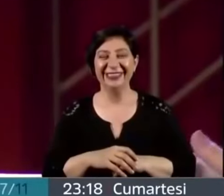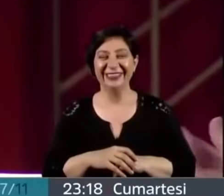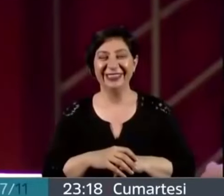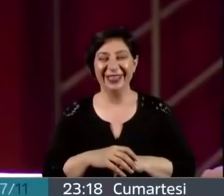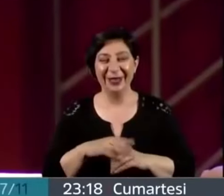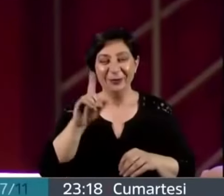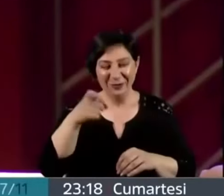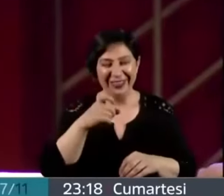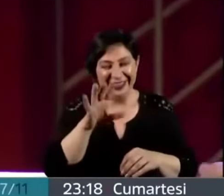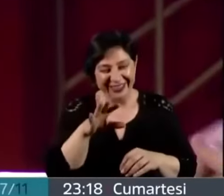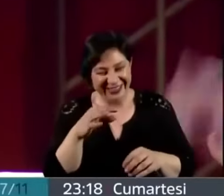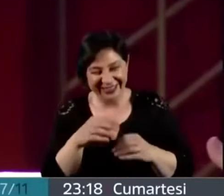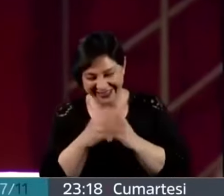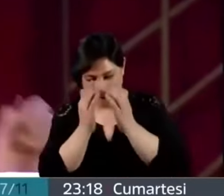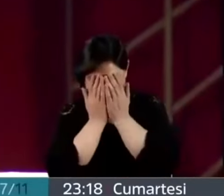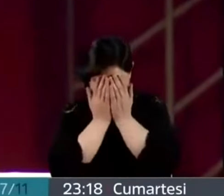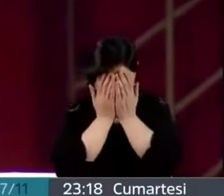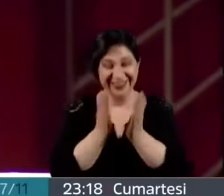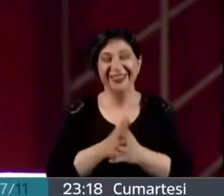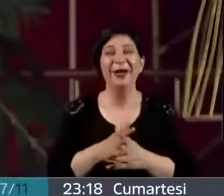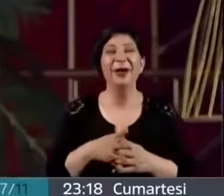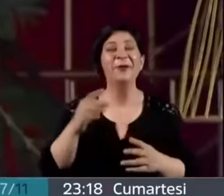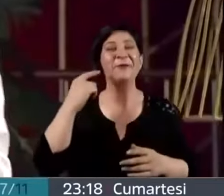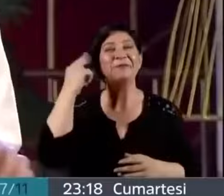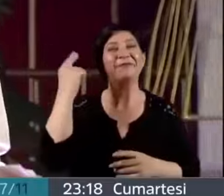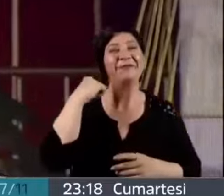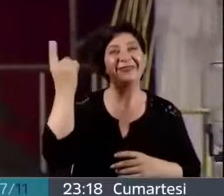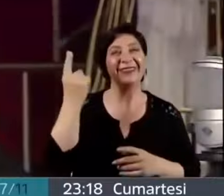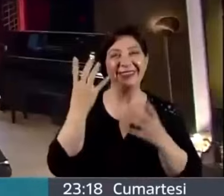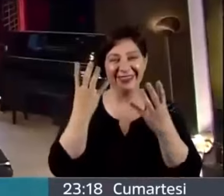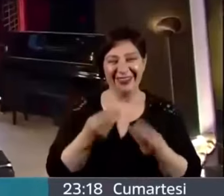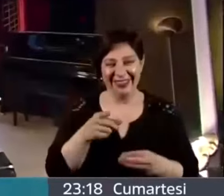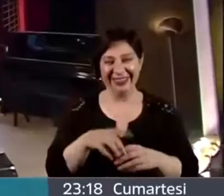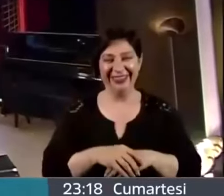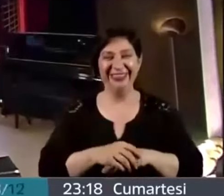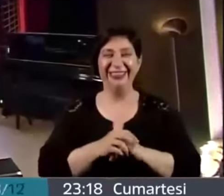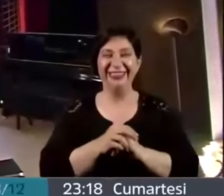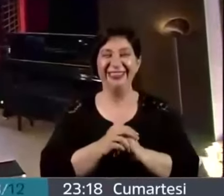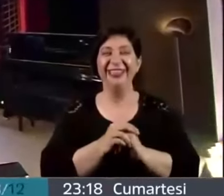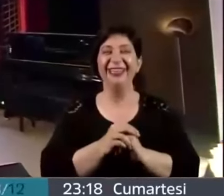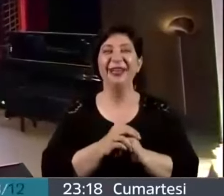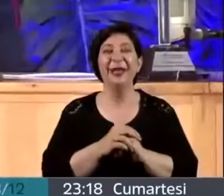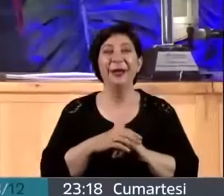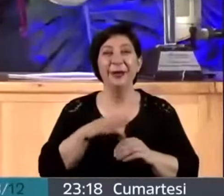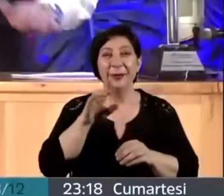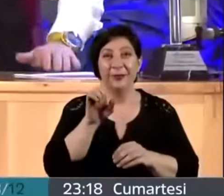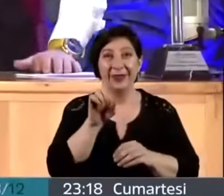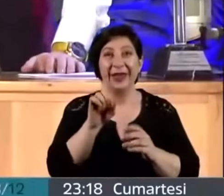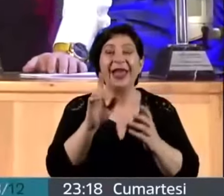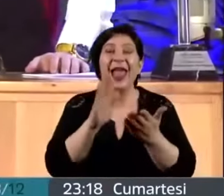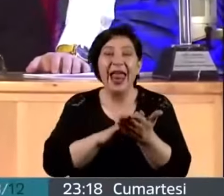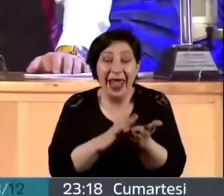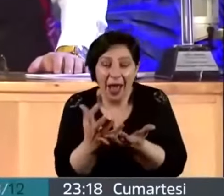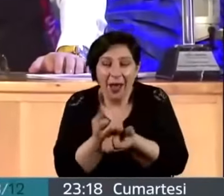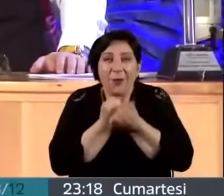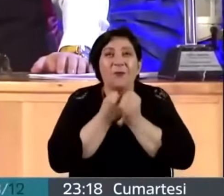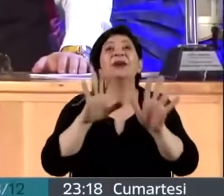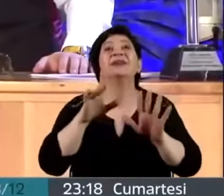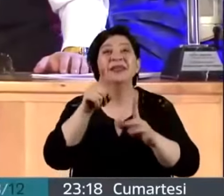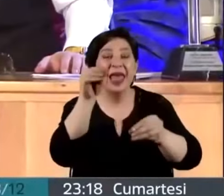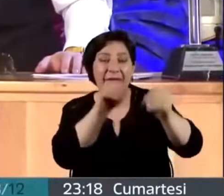Dur bulacağız. Buldum duymaz. Buldum duymaz. Bir saniye. El avuca sığmaz.